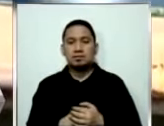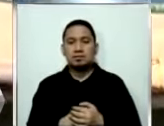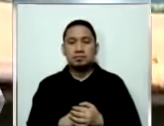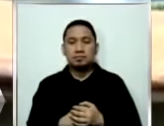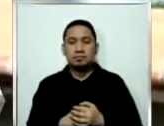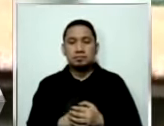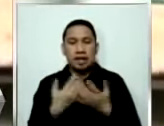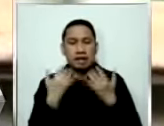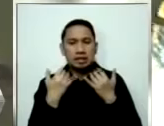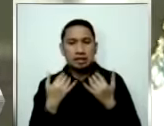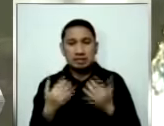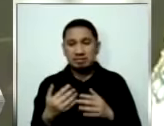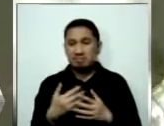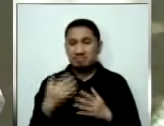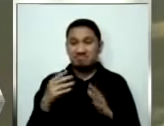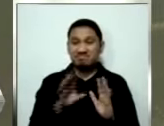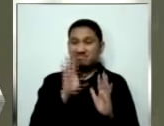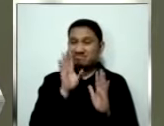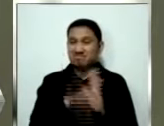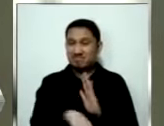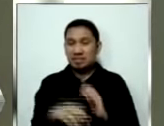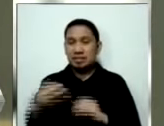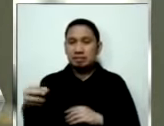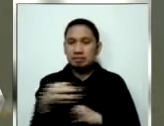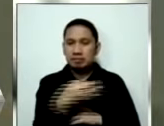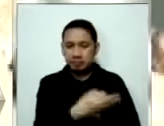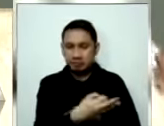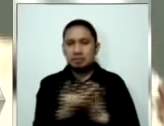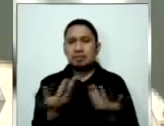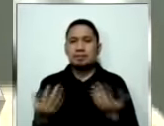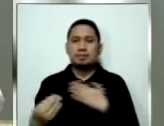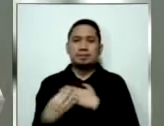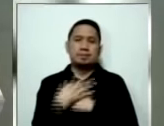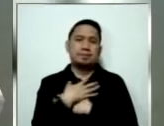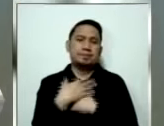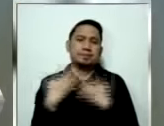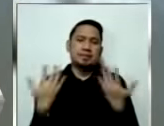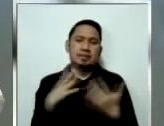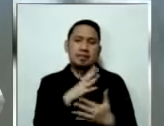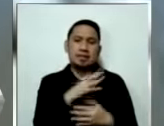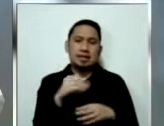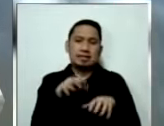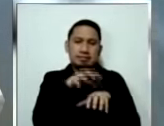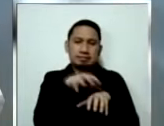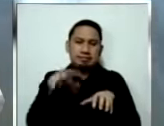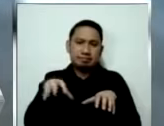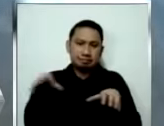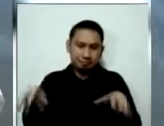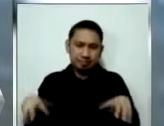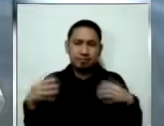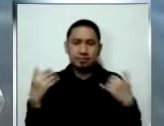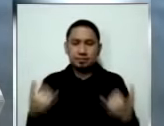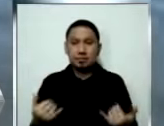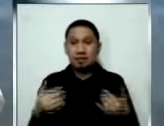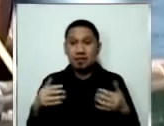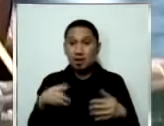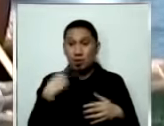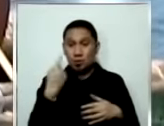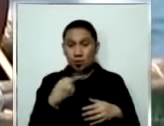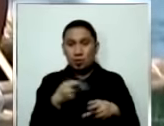tinamaan ng bagsak presyo ng mga isda si Nonoy Villavista at mga kapitbahay niyang nagpapalaki ng mga lapu-lapu,